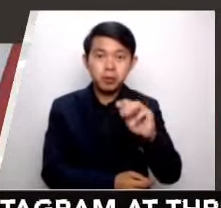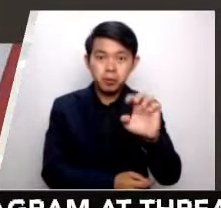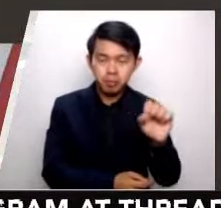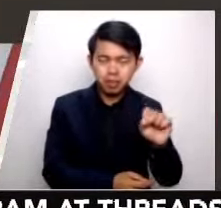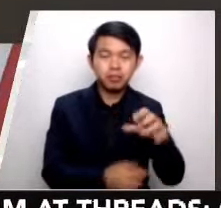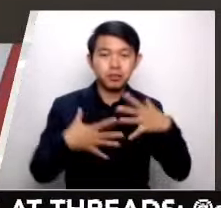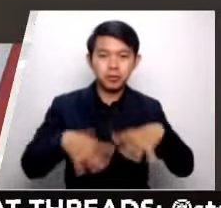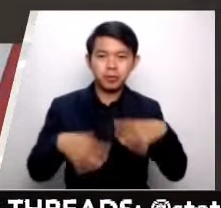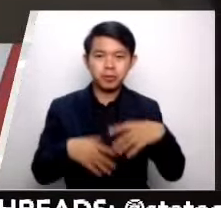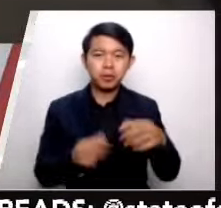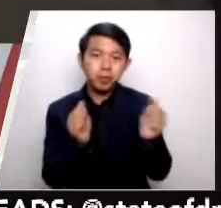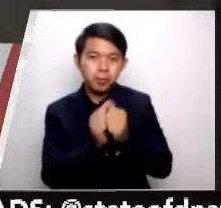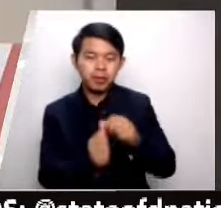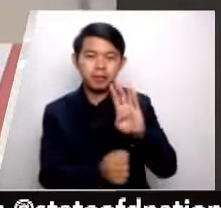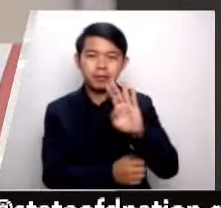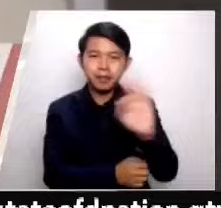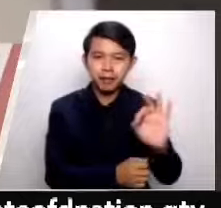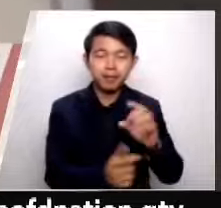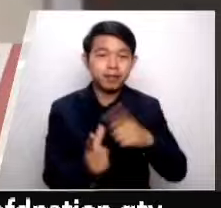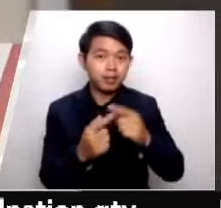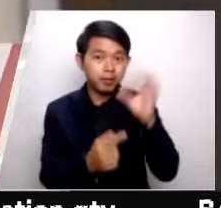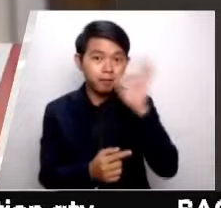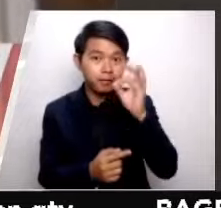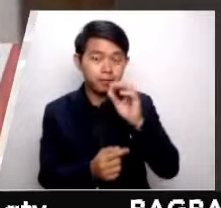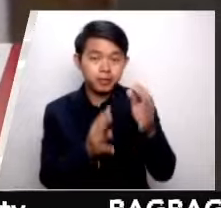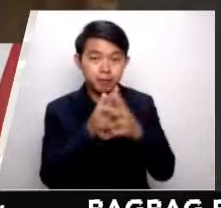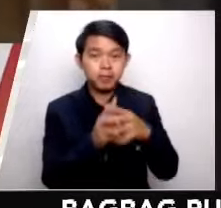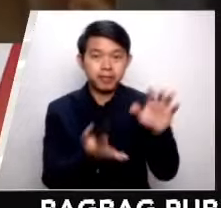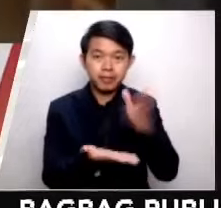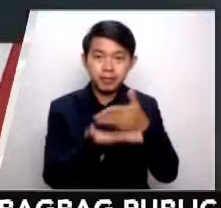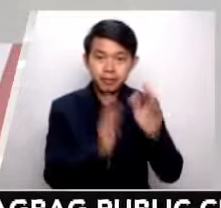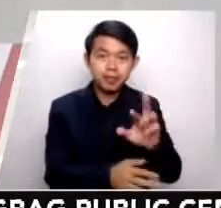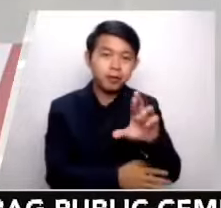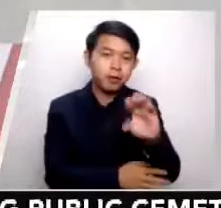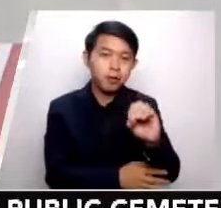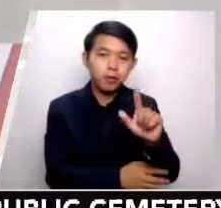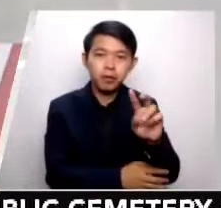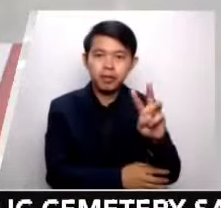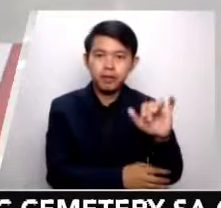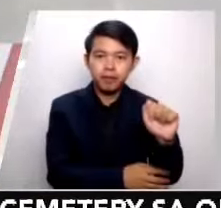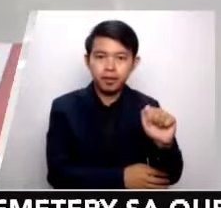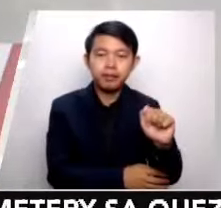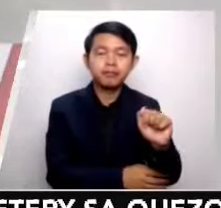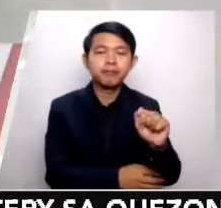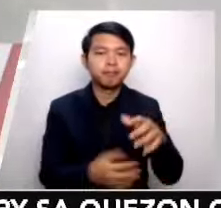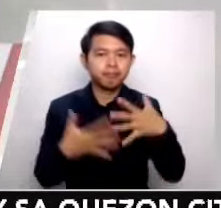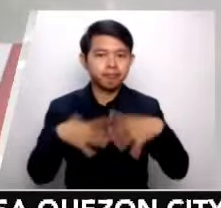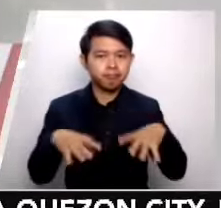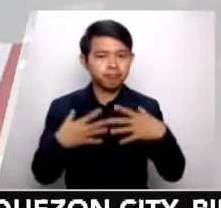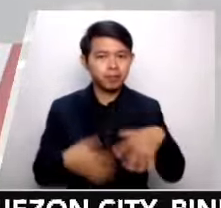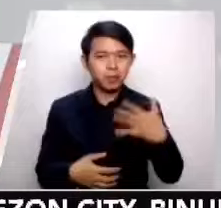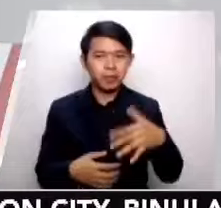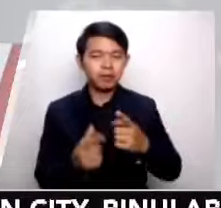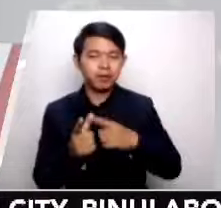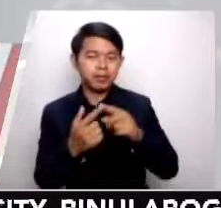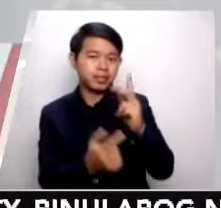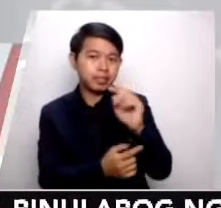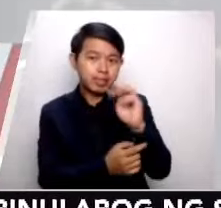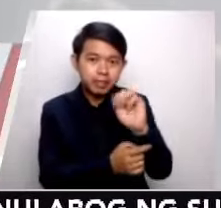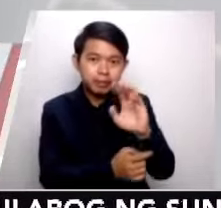ang peg ng Filipino-American singer na si Olivia Rodrigo. Wild ang peg ni Kim Kardashian as an